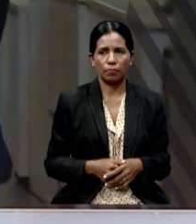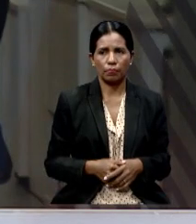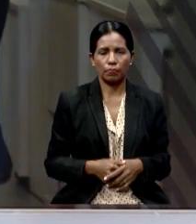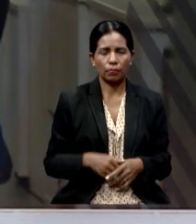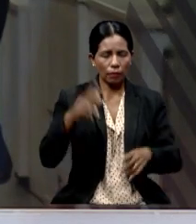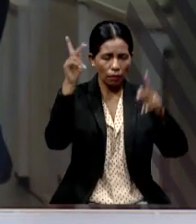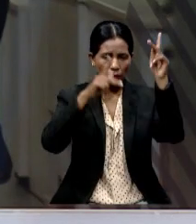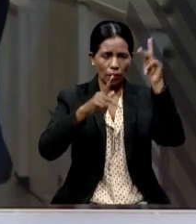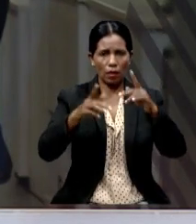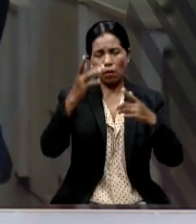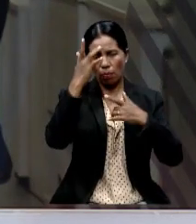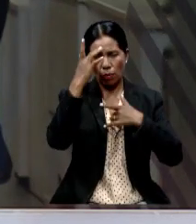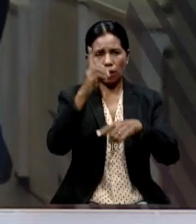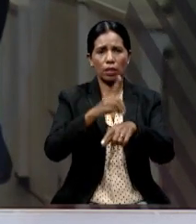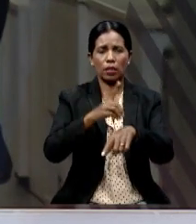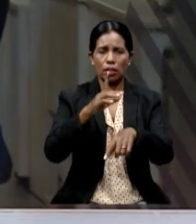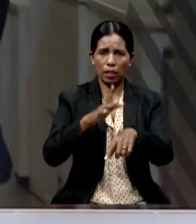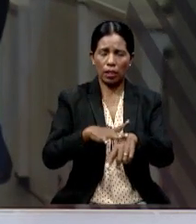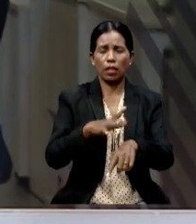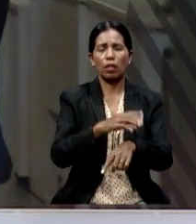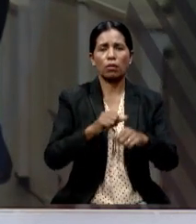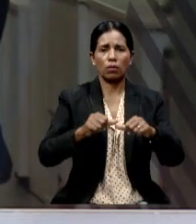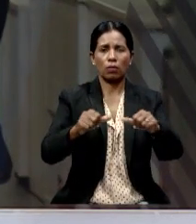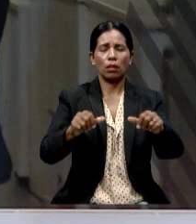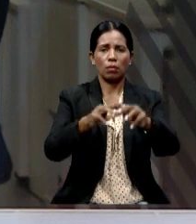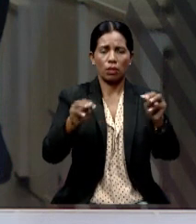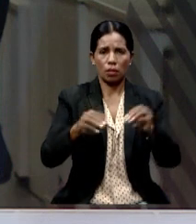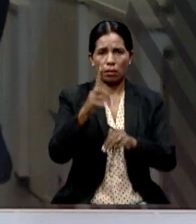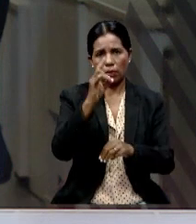Caso dengue continua aumenta em município de Alay.